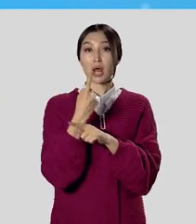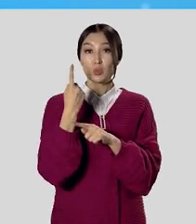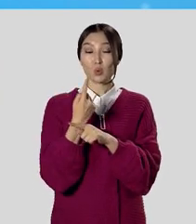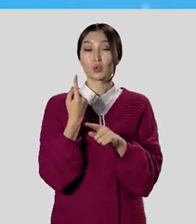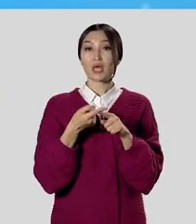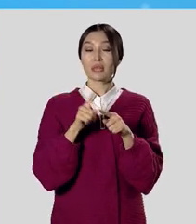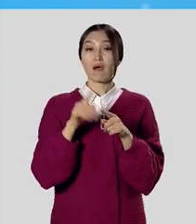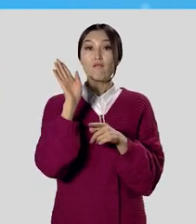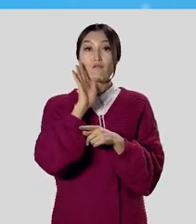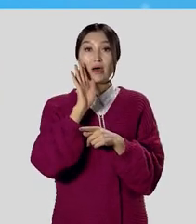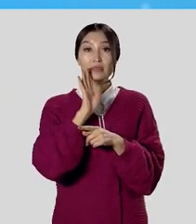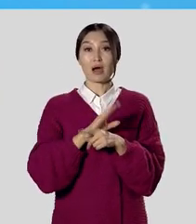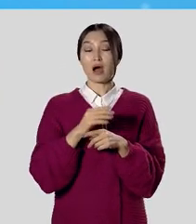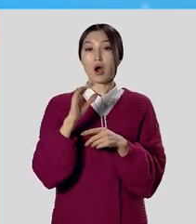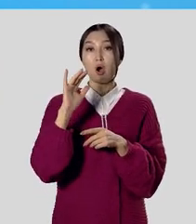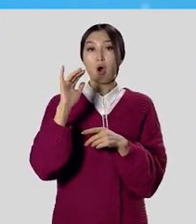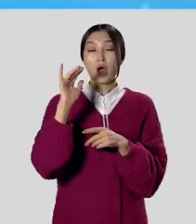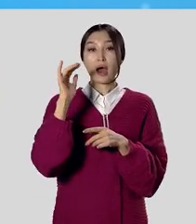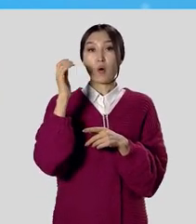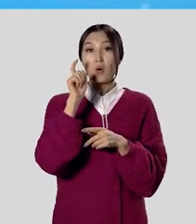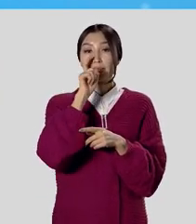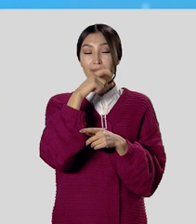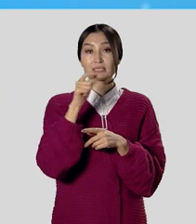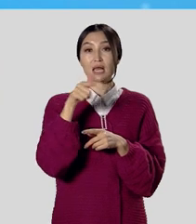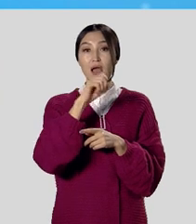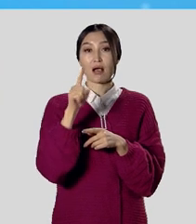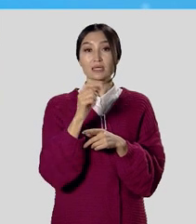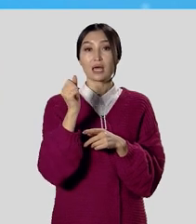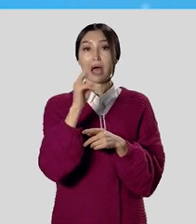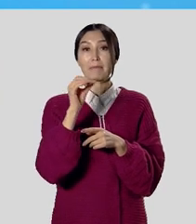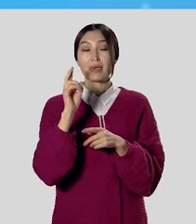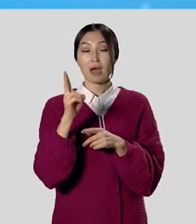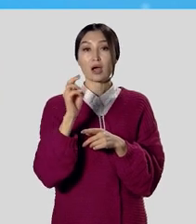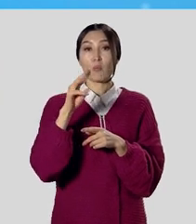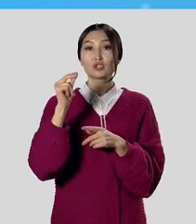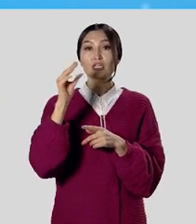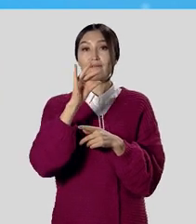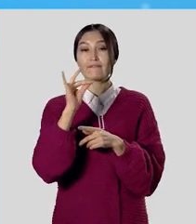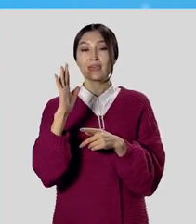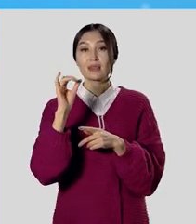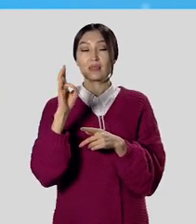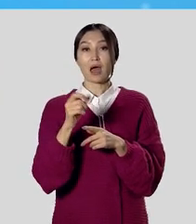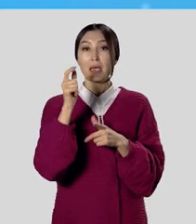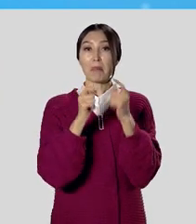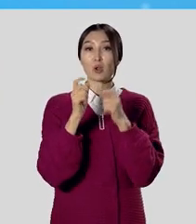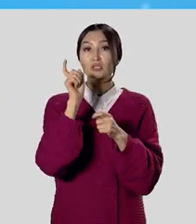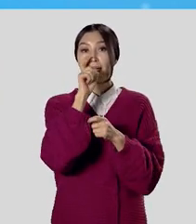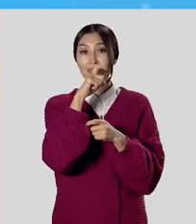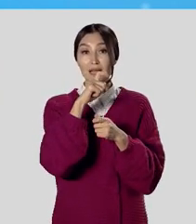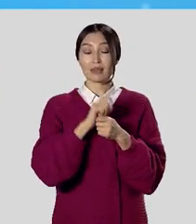этом – вода, углекислый газ, аммиак, мочевина и молочная кислота.